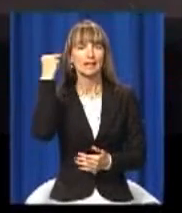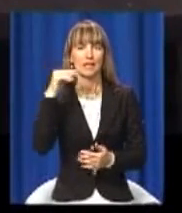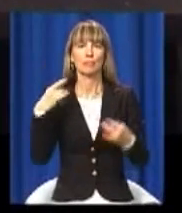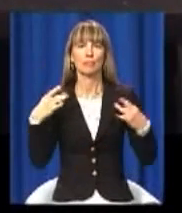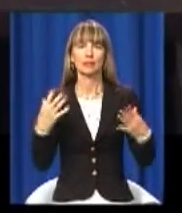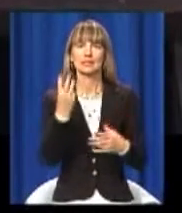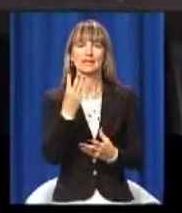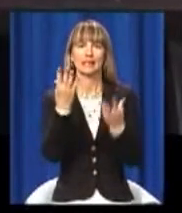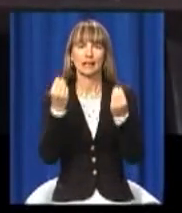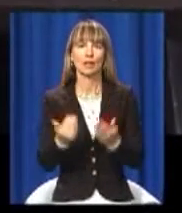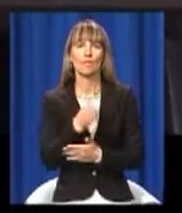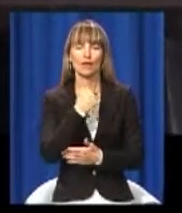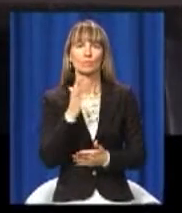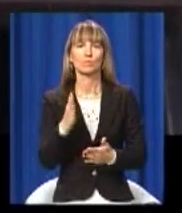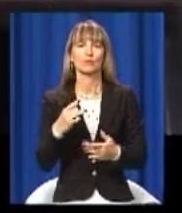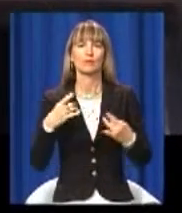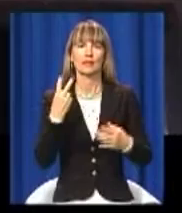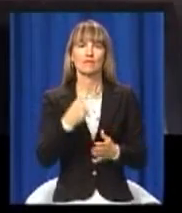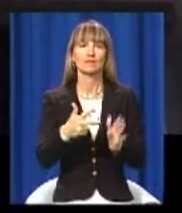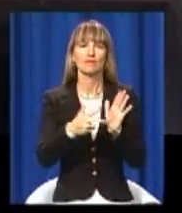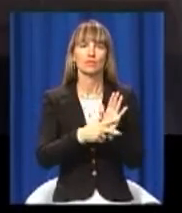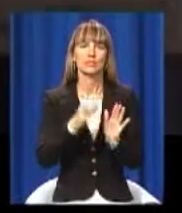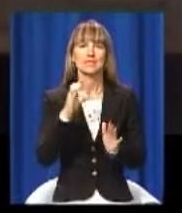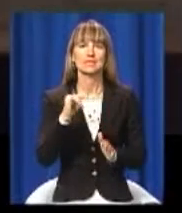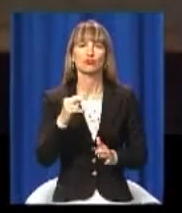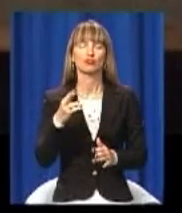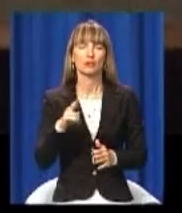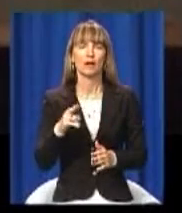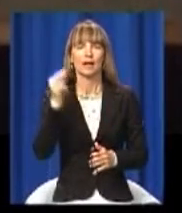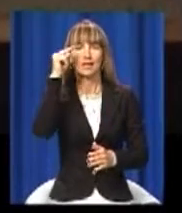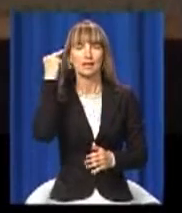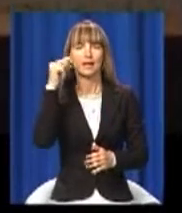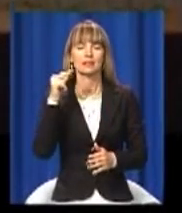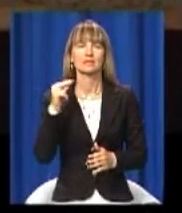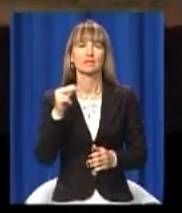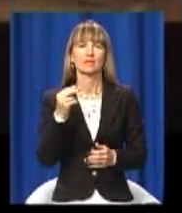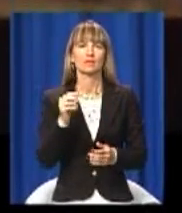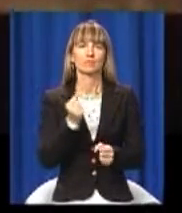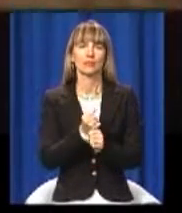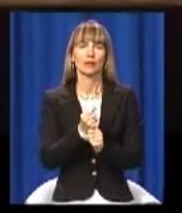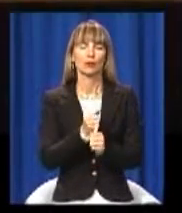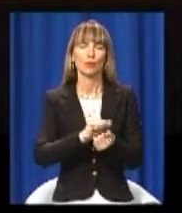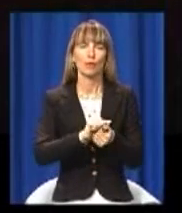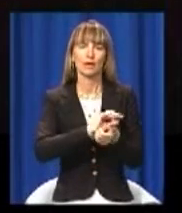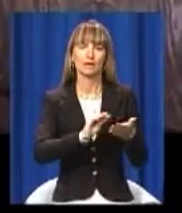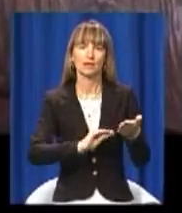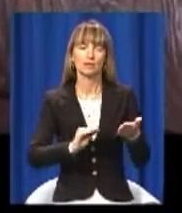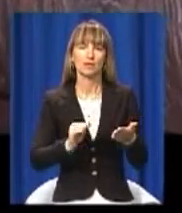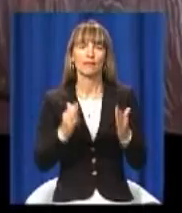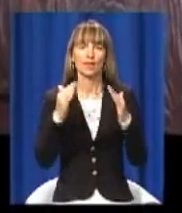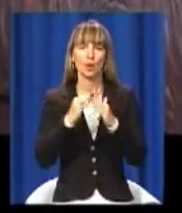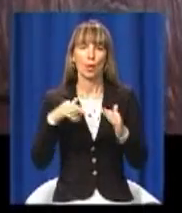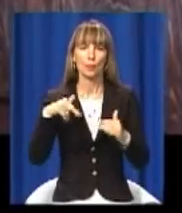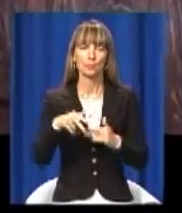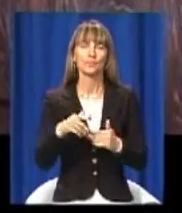рік жителі будуть зустрічати 28 січня. Зазвичай китайці розклеюють парні паперові написи з обох боків входу в будинок.